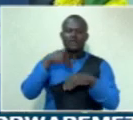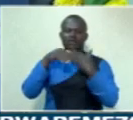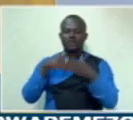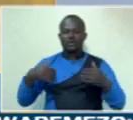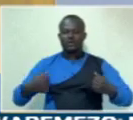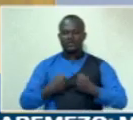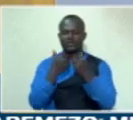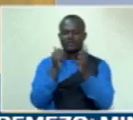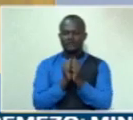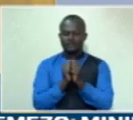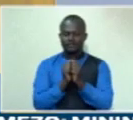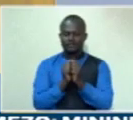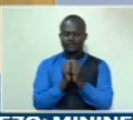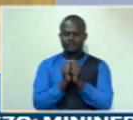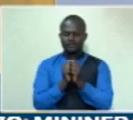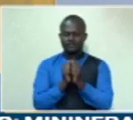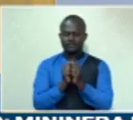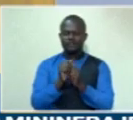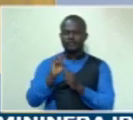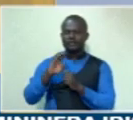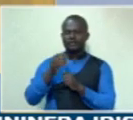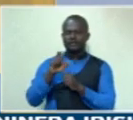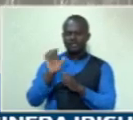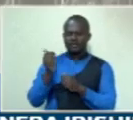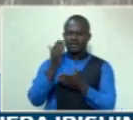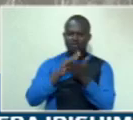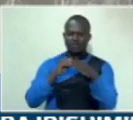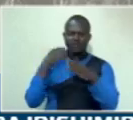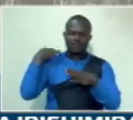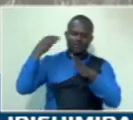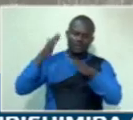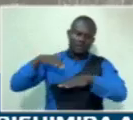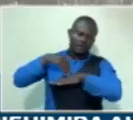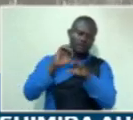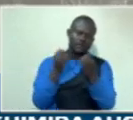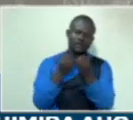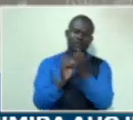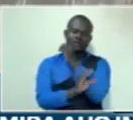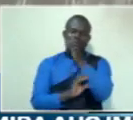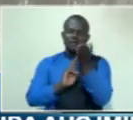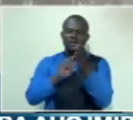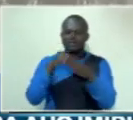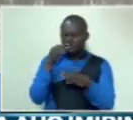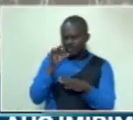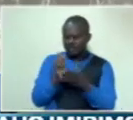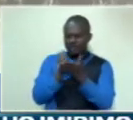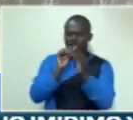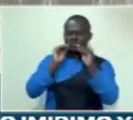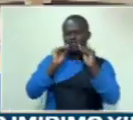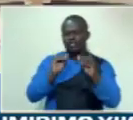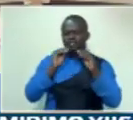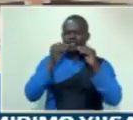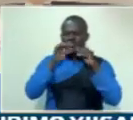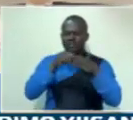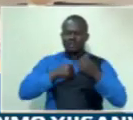ingaruka kuri Akanivires Machel umwe mu bakorera ubushake boherejwe n'umuryango w'ibihugu bikoresha igifaransa gufasha kwigisha igifaransa mu